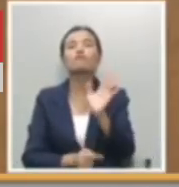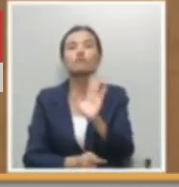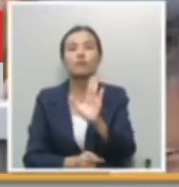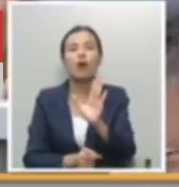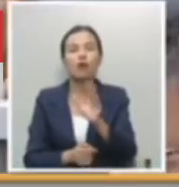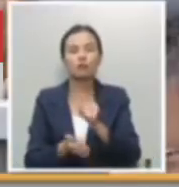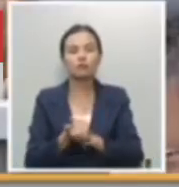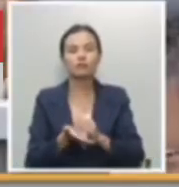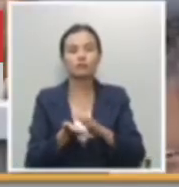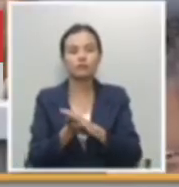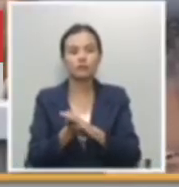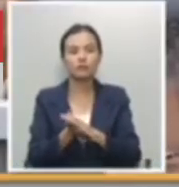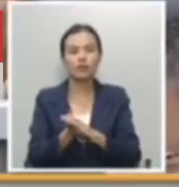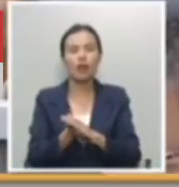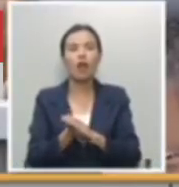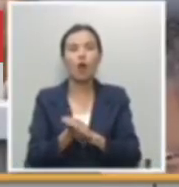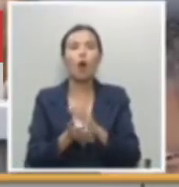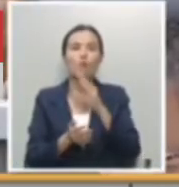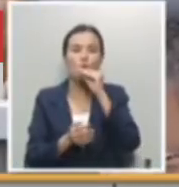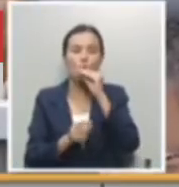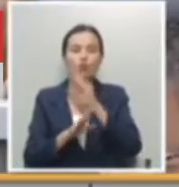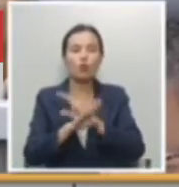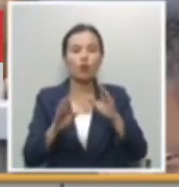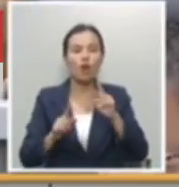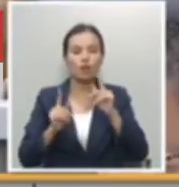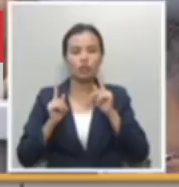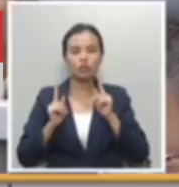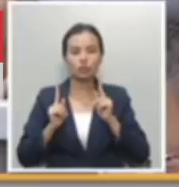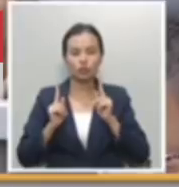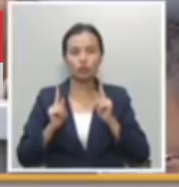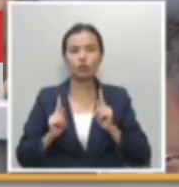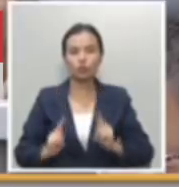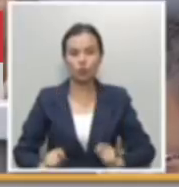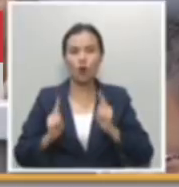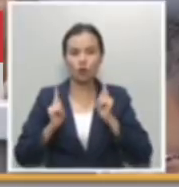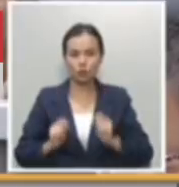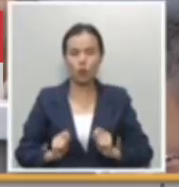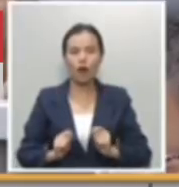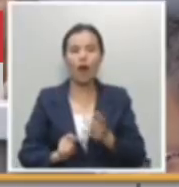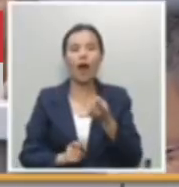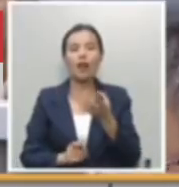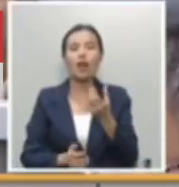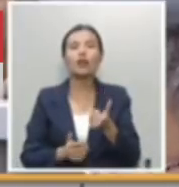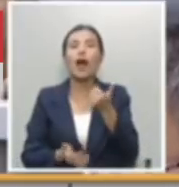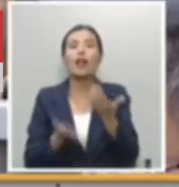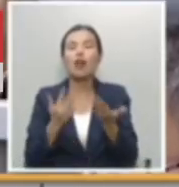ขอถามผมถอนนะครับไม่ใช่ตัวแล้วครับอะไรก็ได้ที่แย่กว่านั้นผมถอนเลย